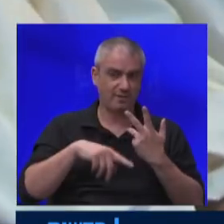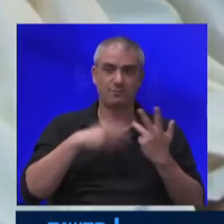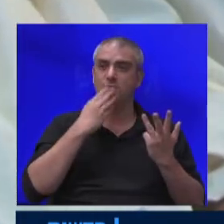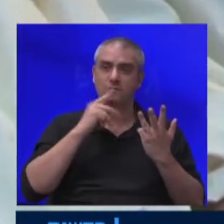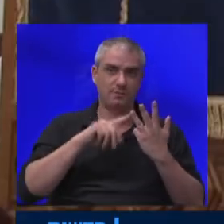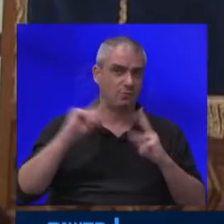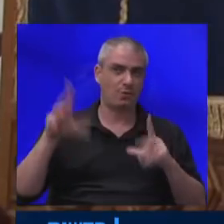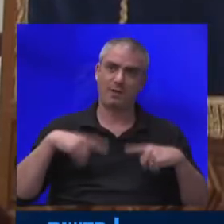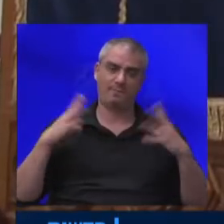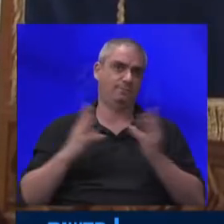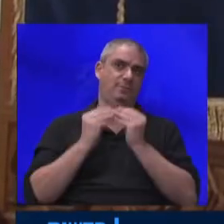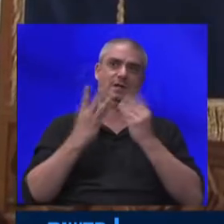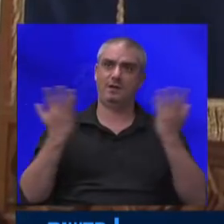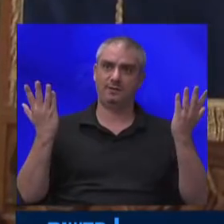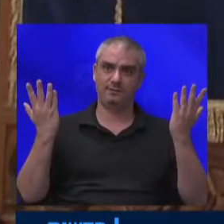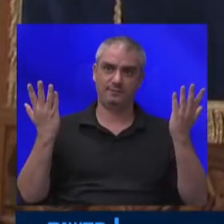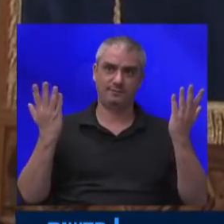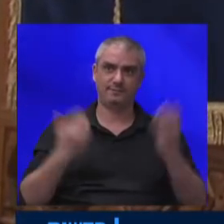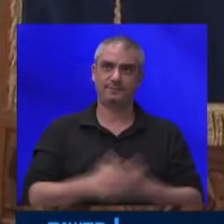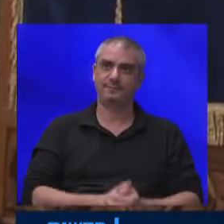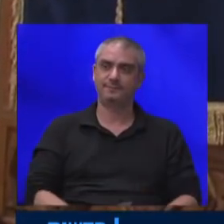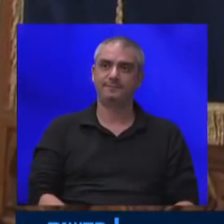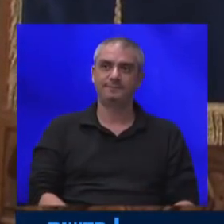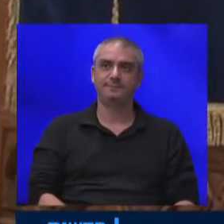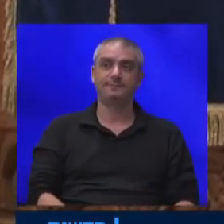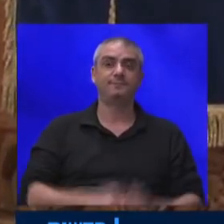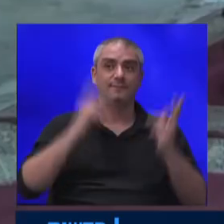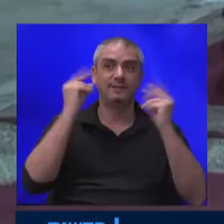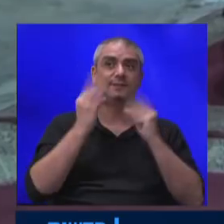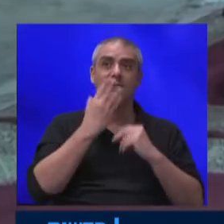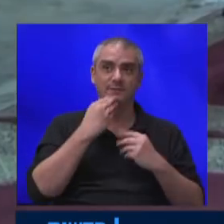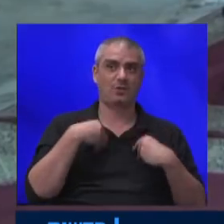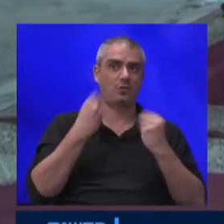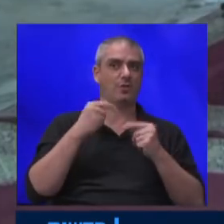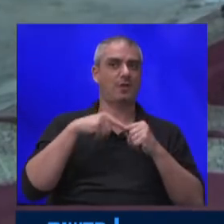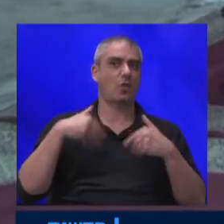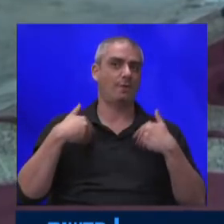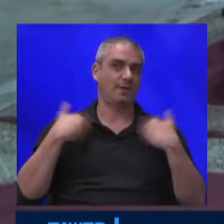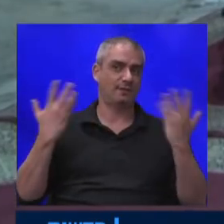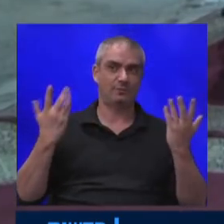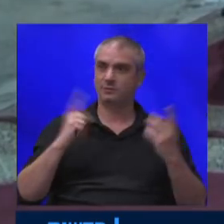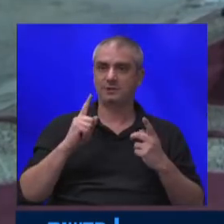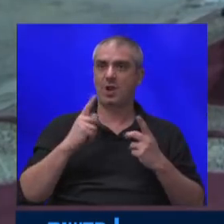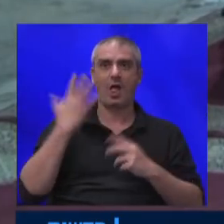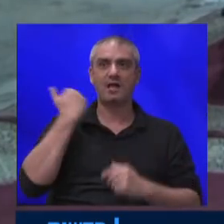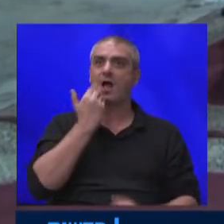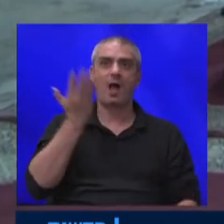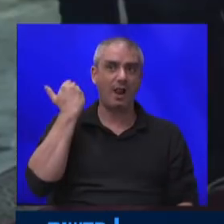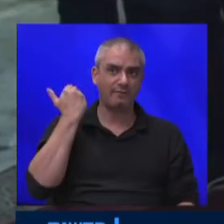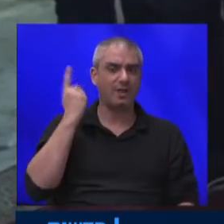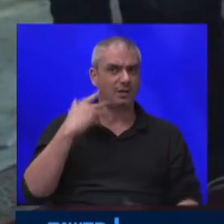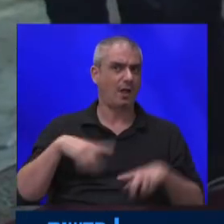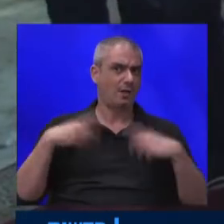חיים ביחד. ההסכם עם ישראל נותן להם אופטימיות. זה לא שהיה רע לפני, היה טוב, ויחסים עם